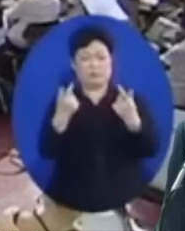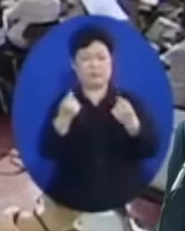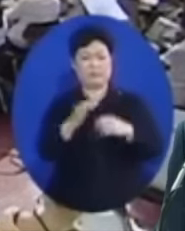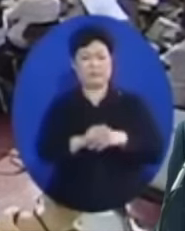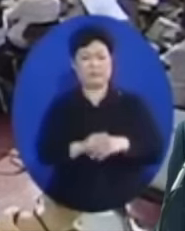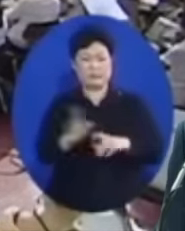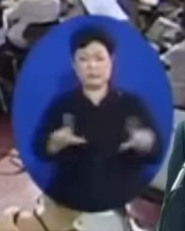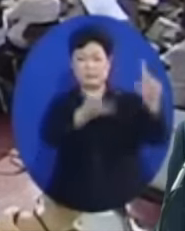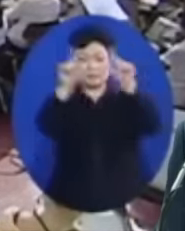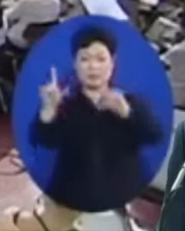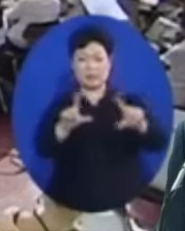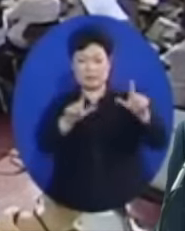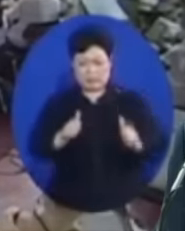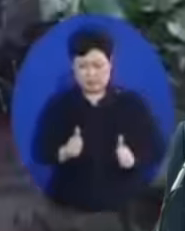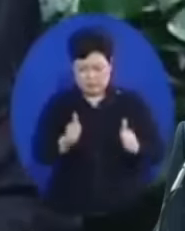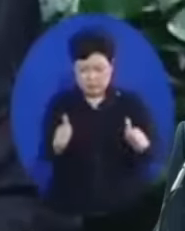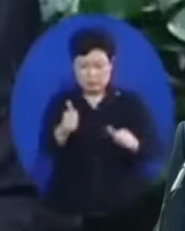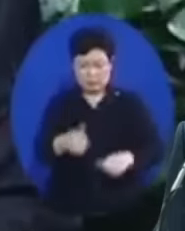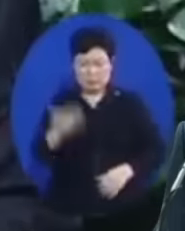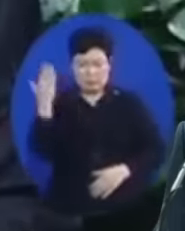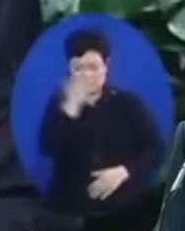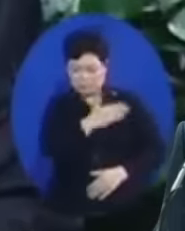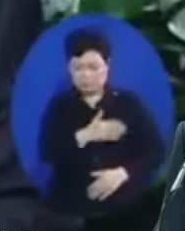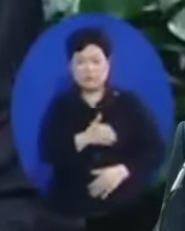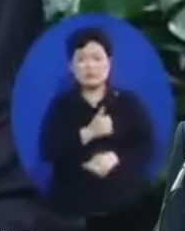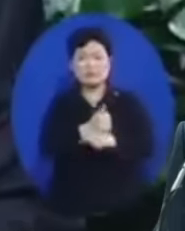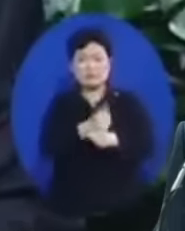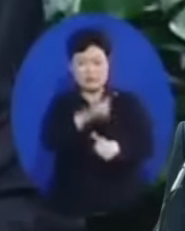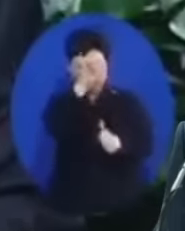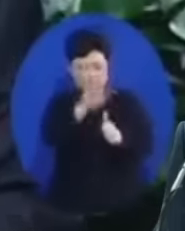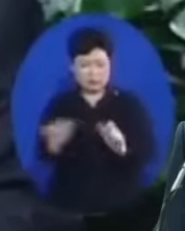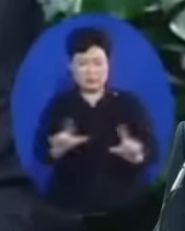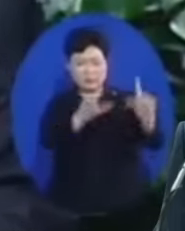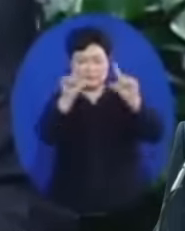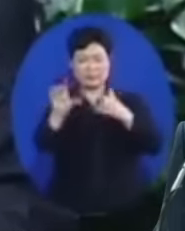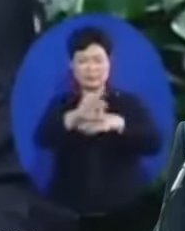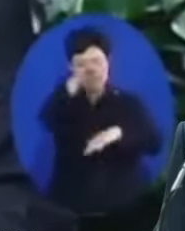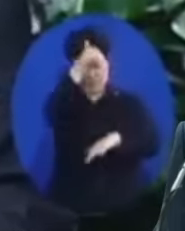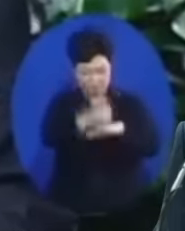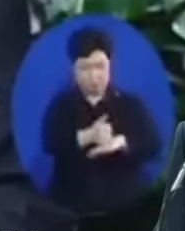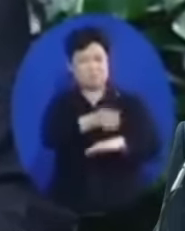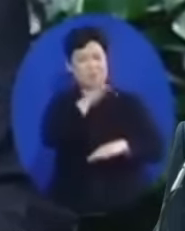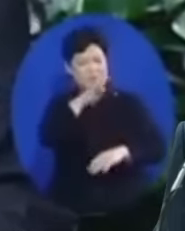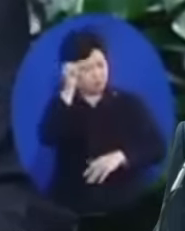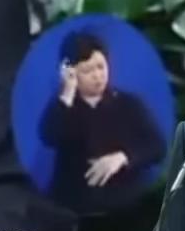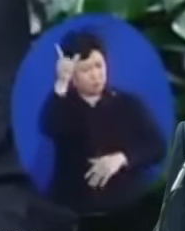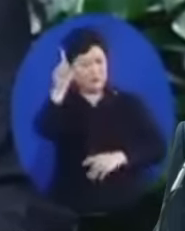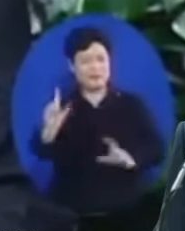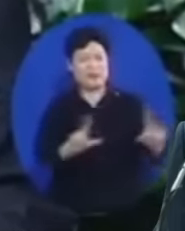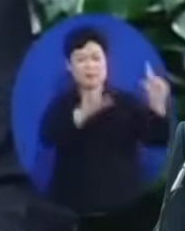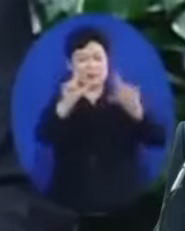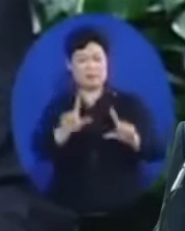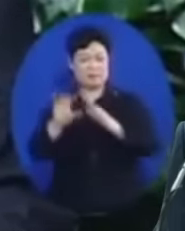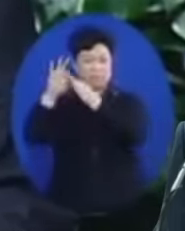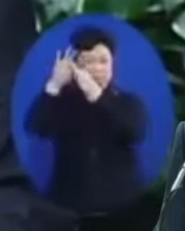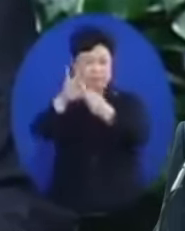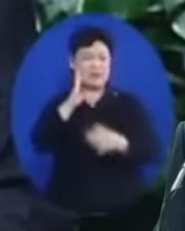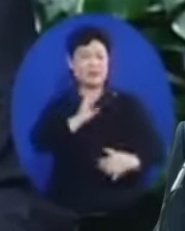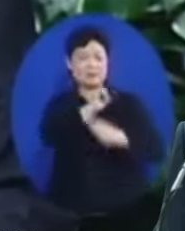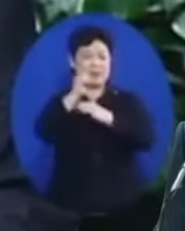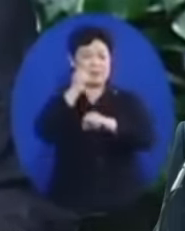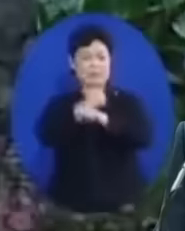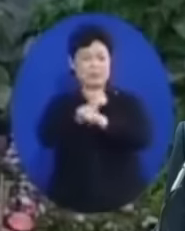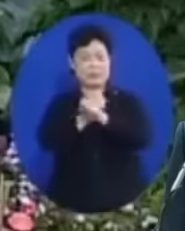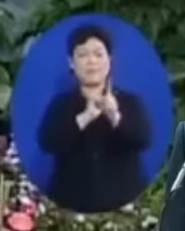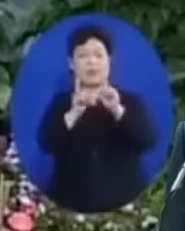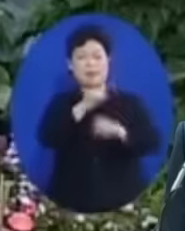사람의 삶이 성실하고 정직하고 건면하고 충성스럽게 살더니 결국 저렇게 훌륭한 삶을 이어가고 열매를 맺었다고